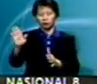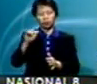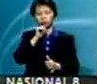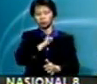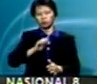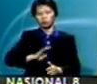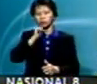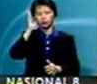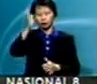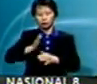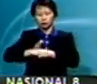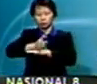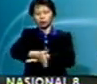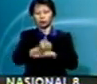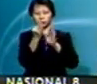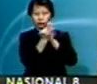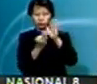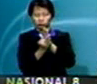sesekali melanggari Fasal